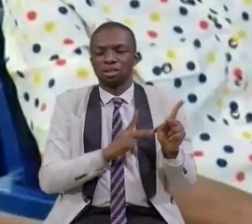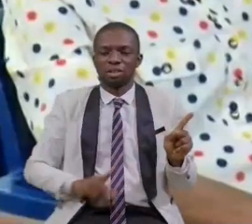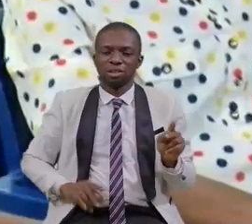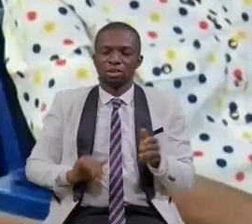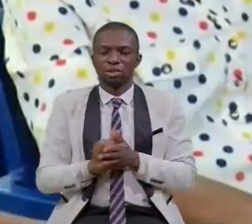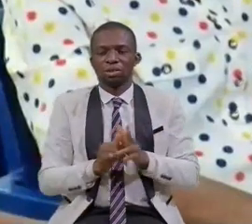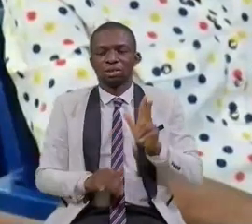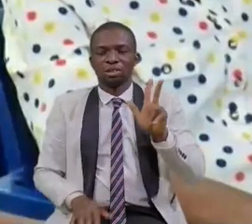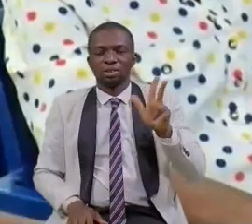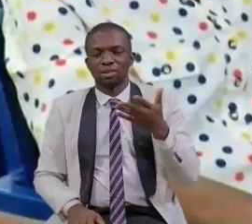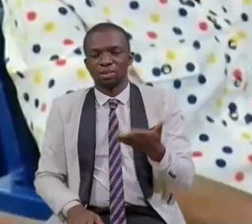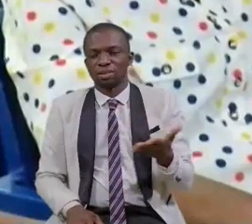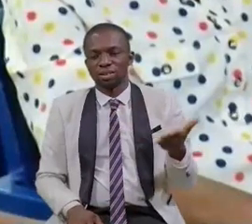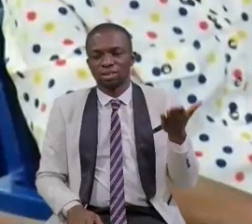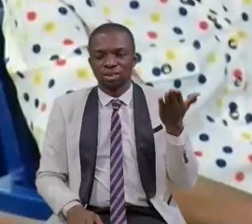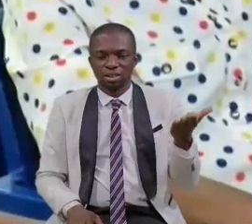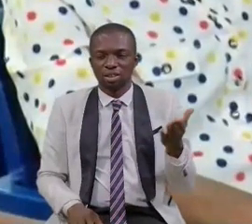1.